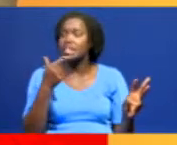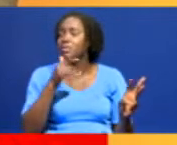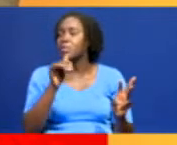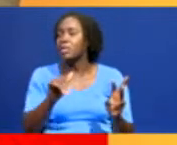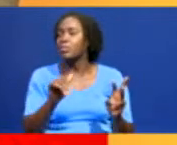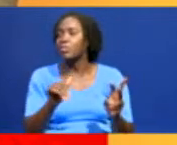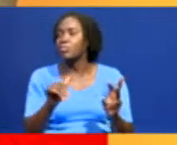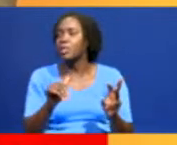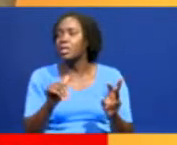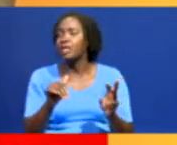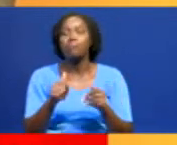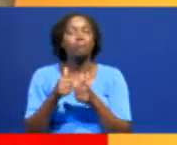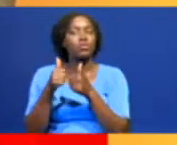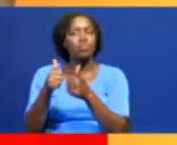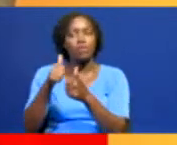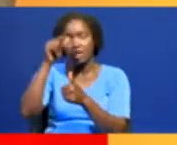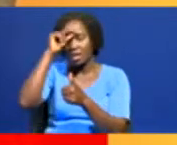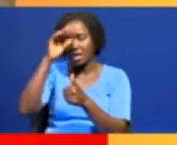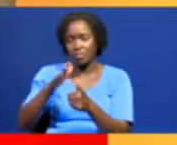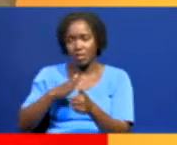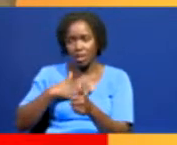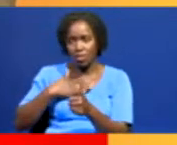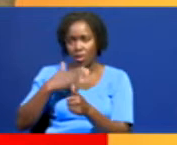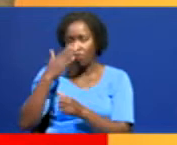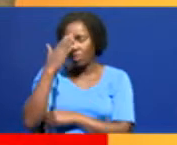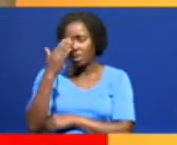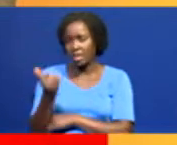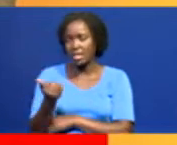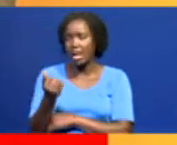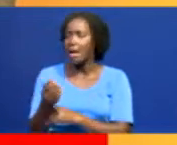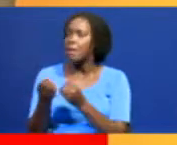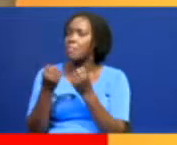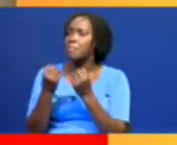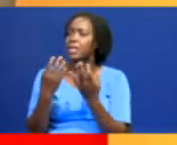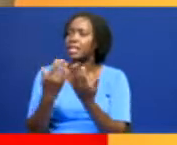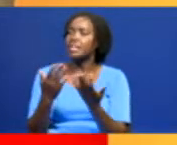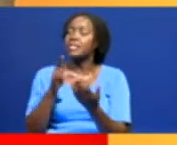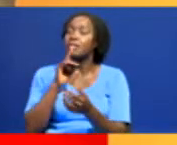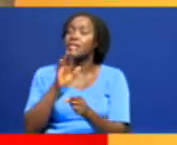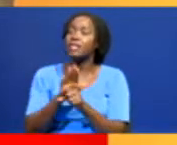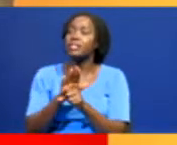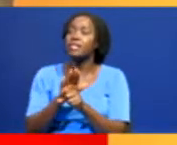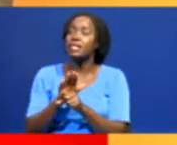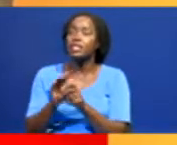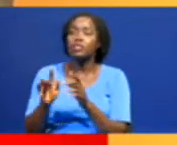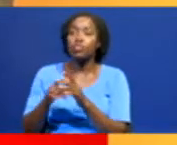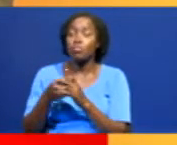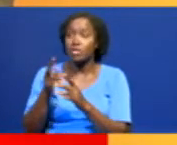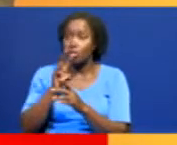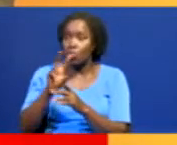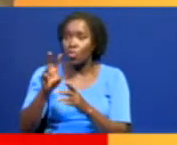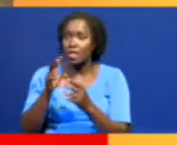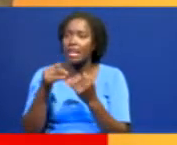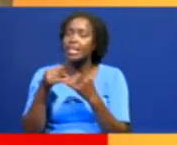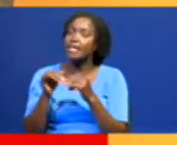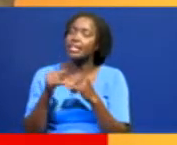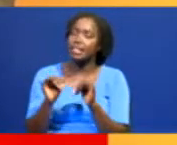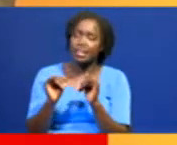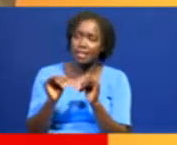na kupea kongole gavana wangu kukua mambo mengi ambayo aliahidi tumeanza kuona yakitendeka. Tunajua